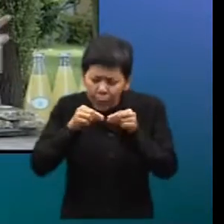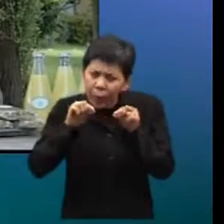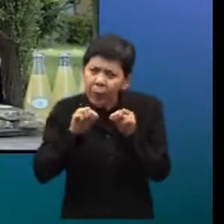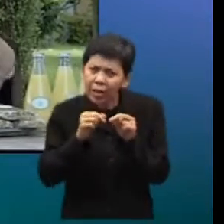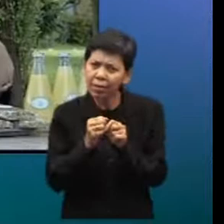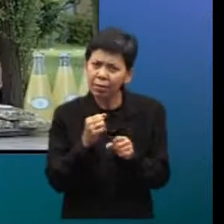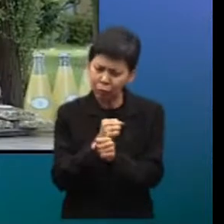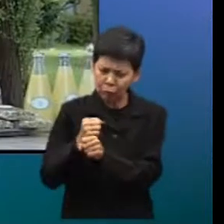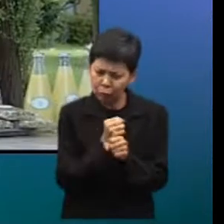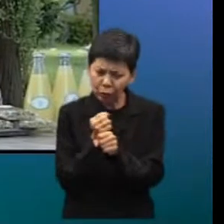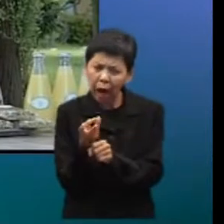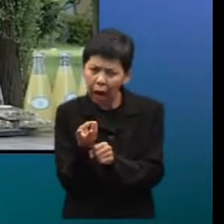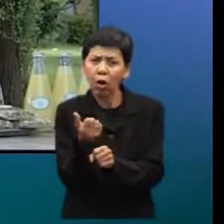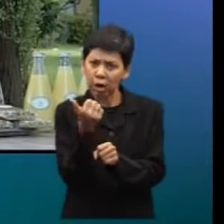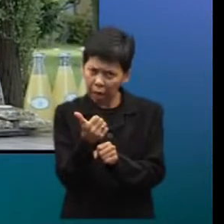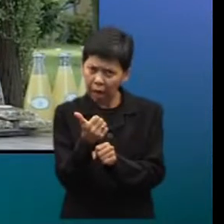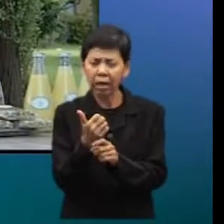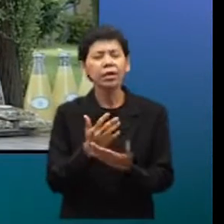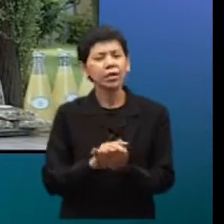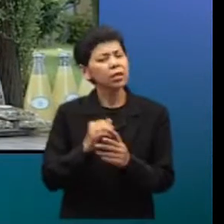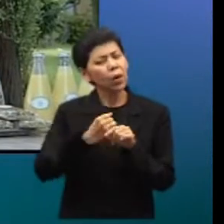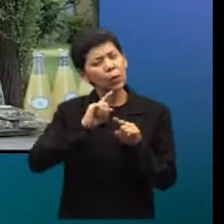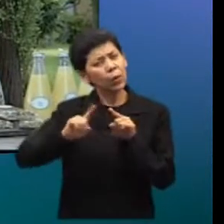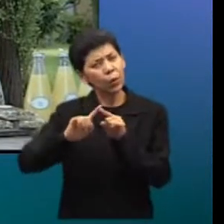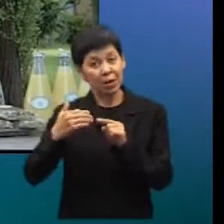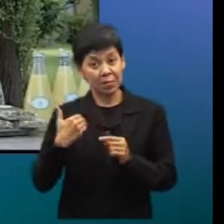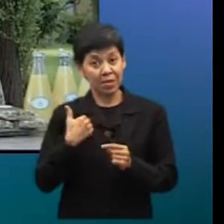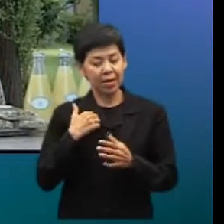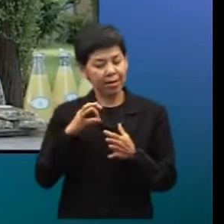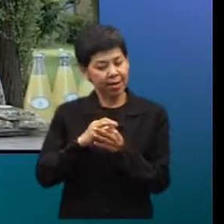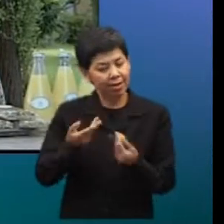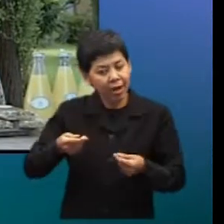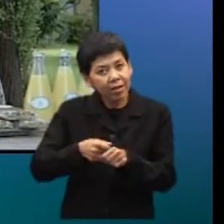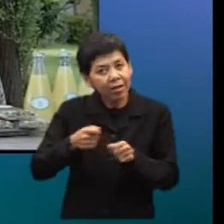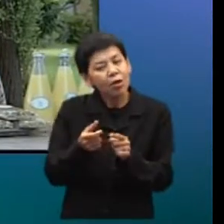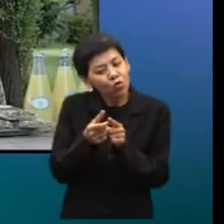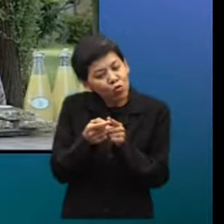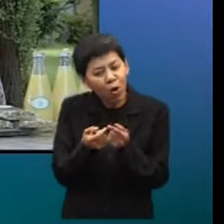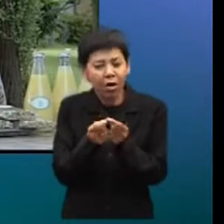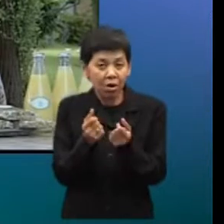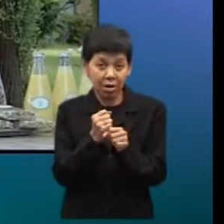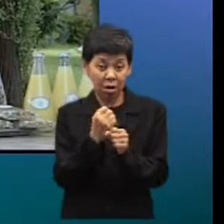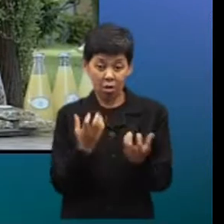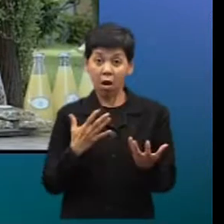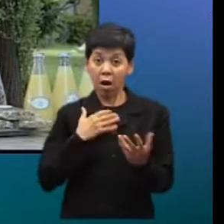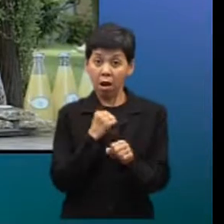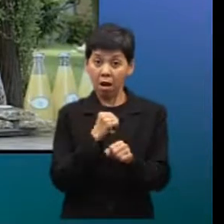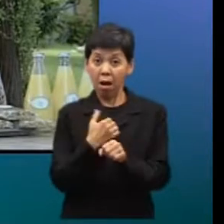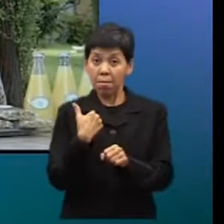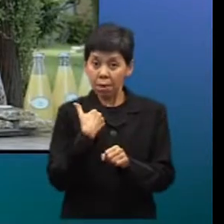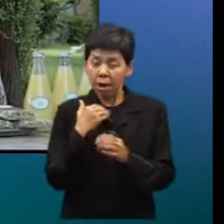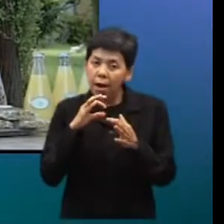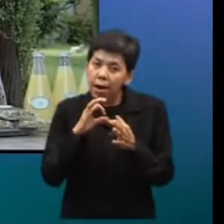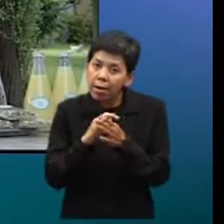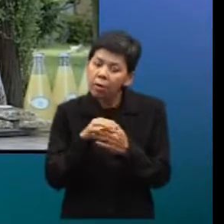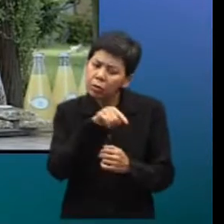เป็นกายศาสตร์เคลือบน้ำผักเป็นไทยมุสลีบาร์ตัวนี้จะมีส่วนผสมของธัญพืชวัตถุดิบที่เราใช้อยู่ก็ส่วนมากจะเป็นอยู่